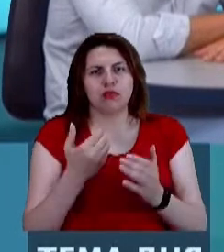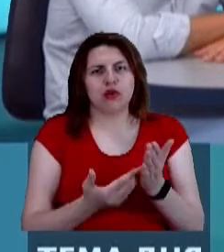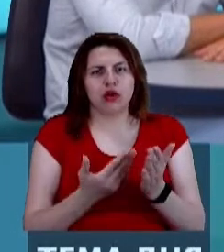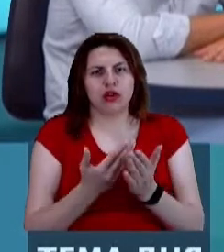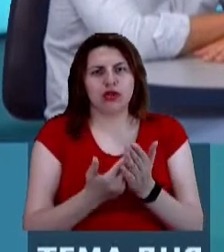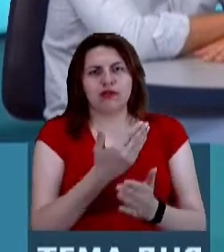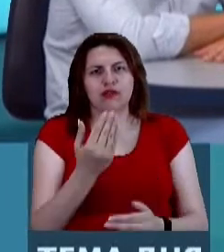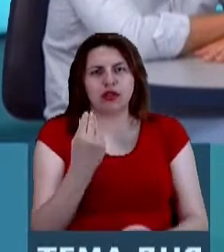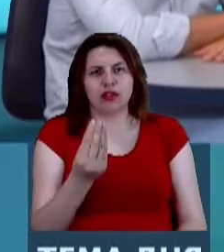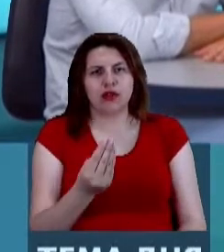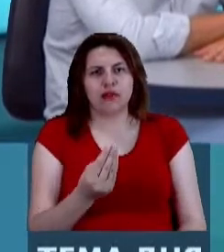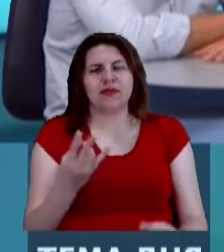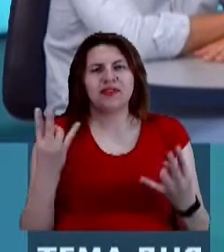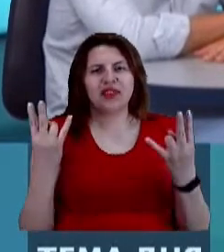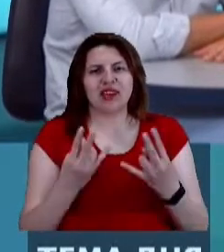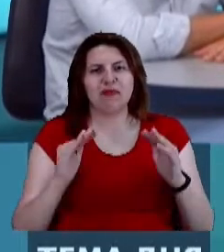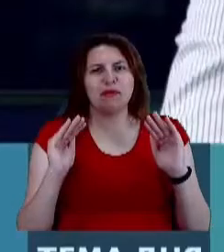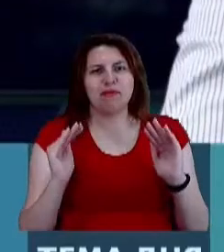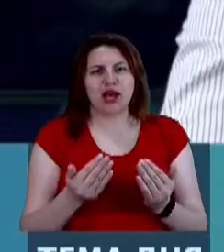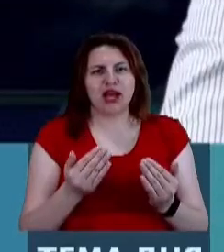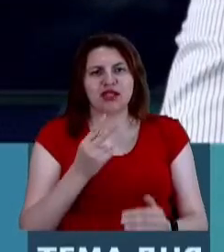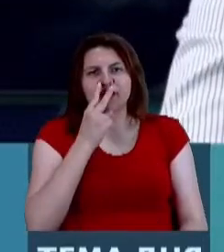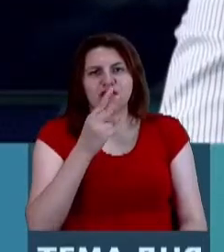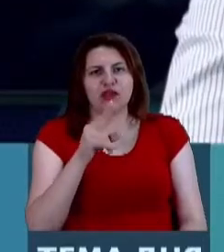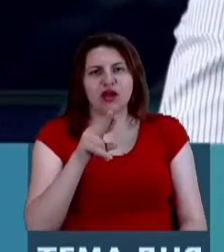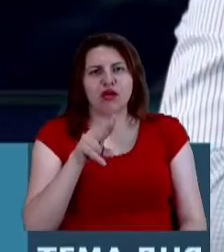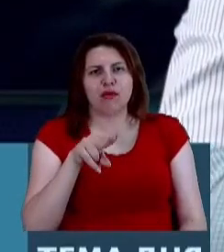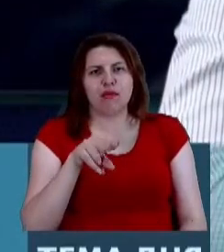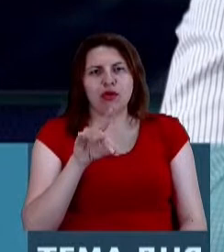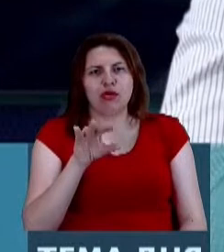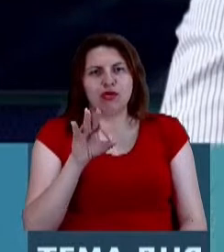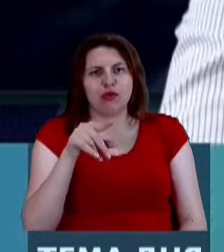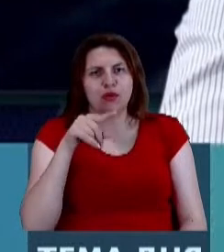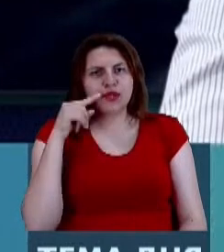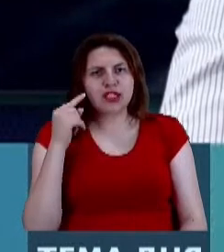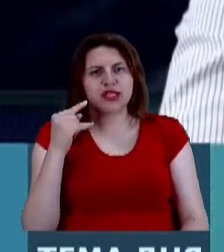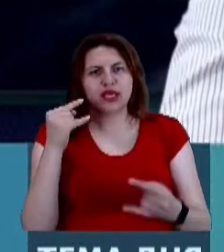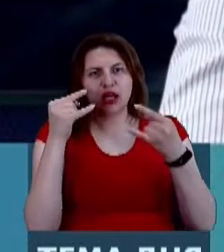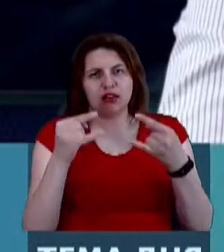менше дивитися проросійських каналів. Тобто, каналів